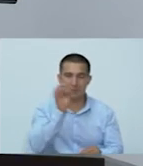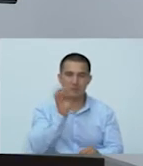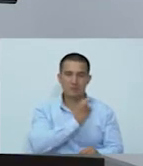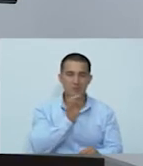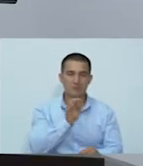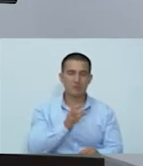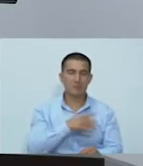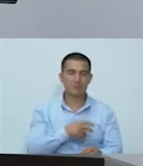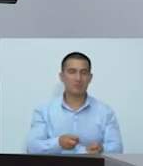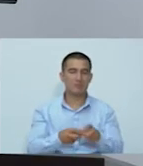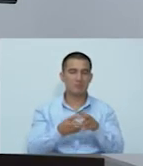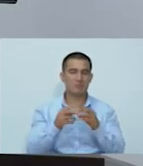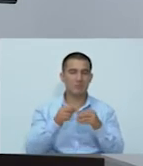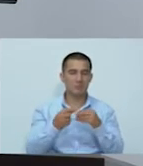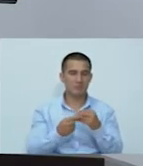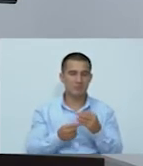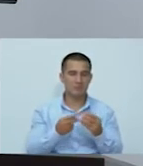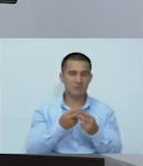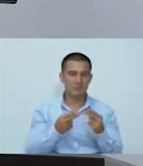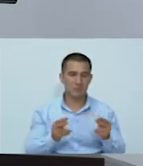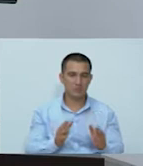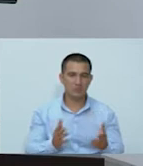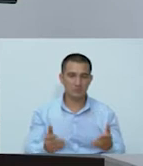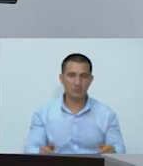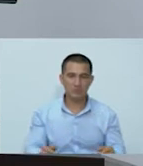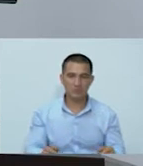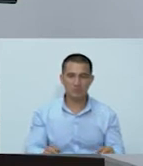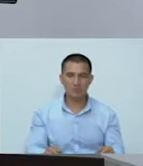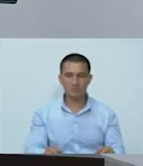Keyingi qog'ozimizni olamiz.